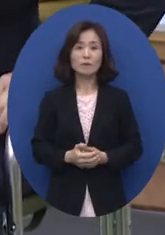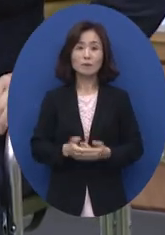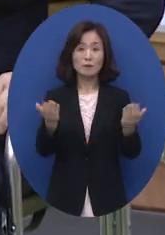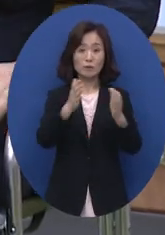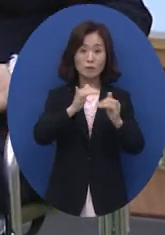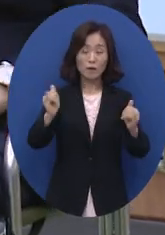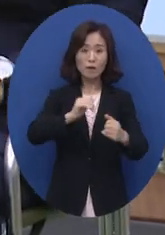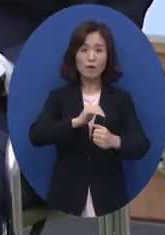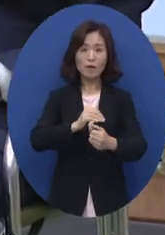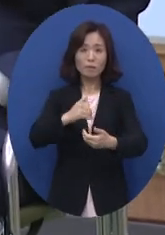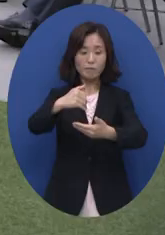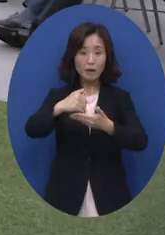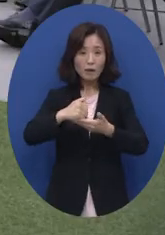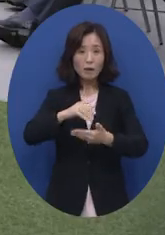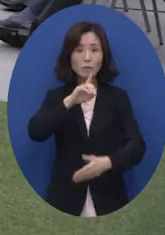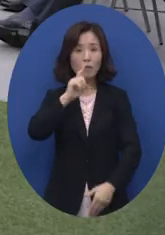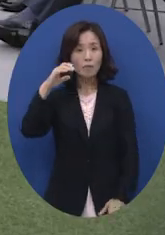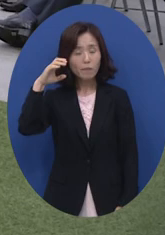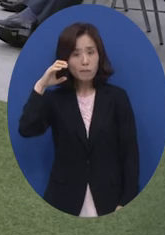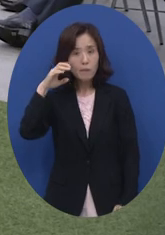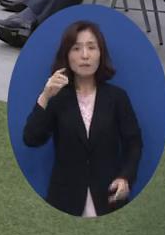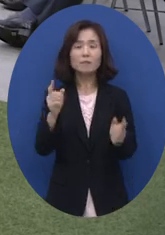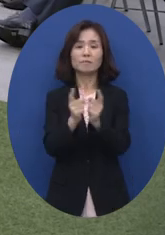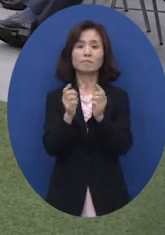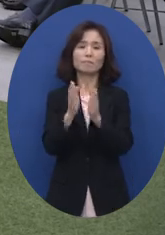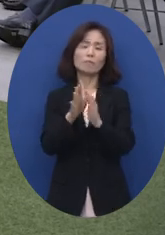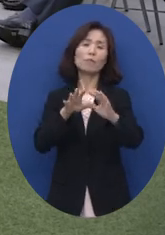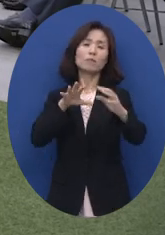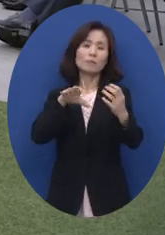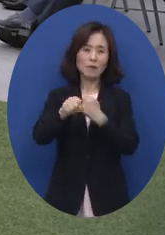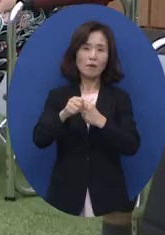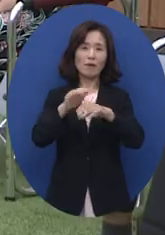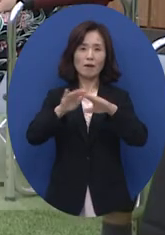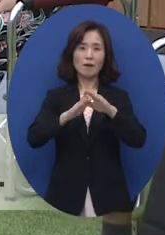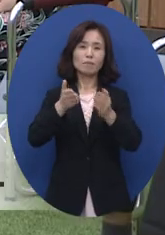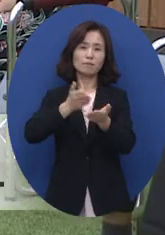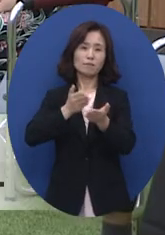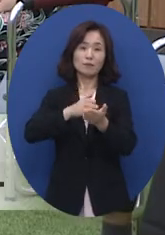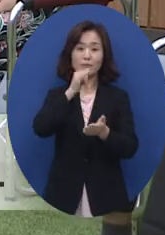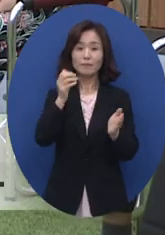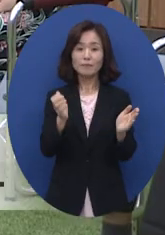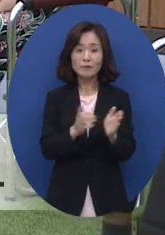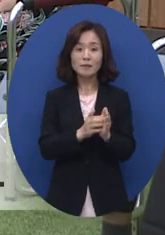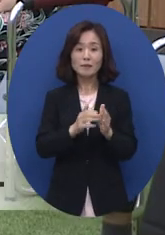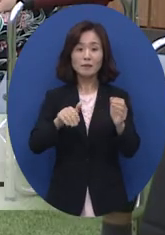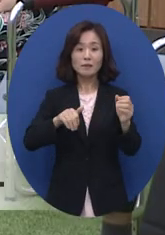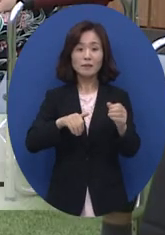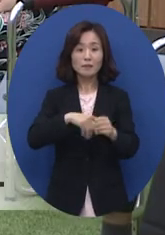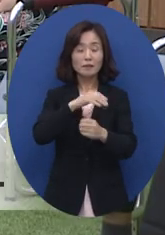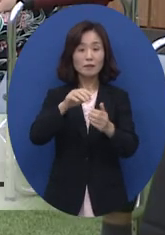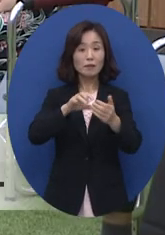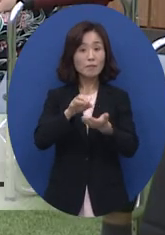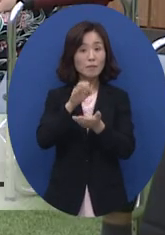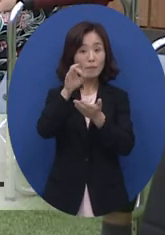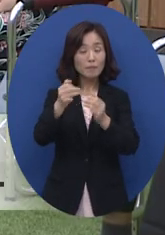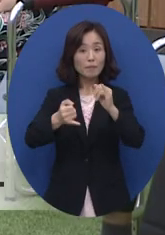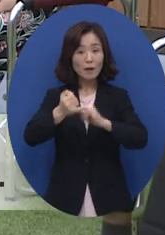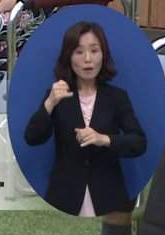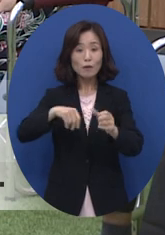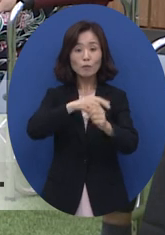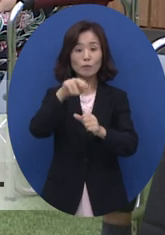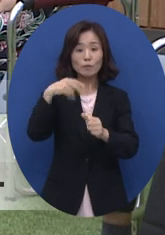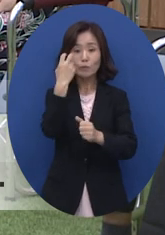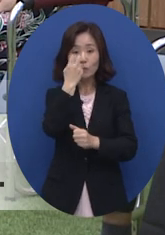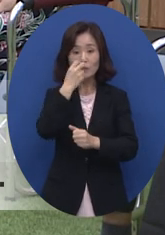직원들의 건 이상을 들은 일시 달인 책속에서 해결책을 내놓기도 했습니다 지으실 때 조사단은 지금 정부 사업으로 전국 사업으로